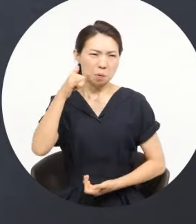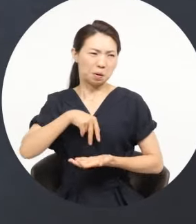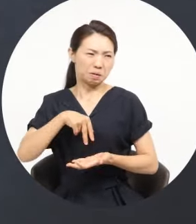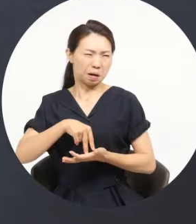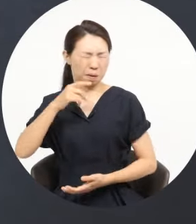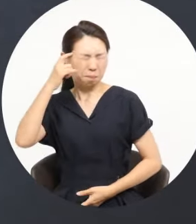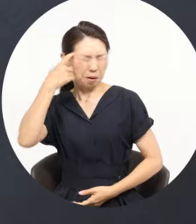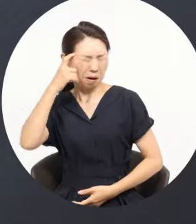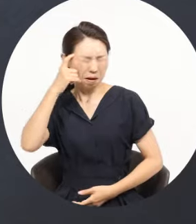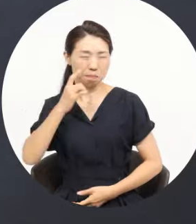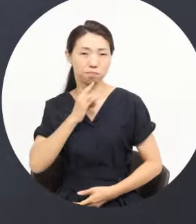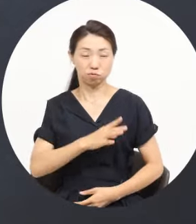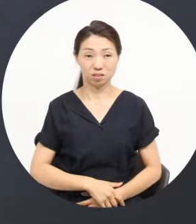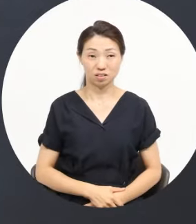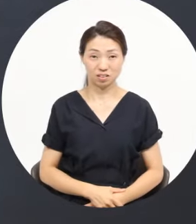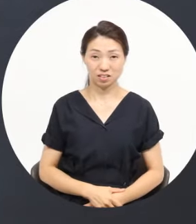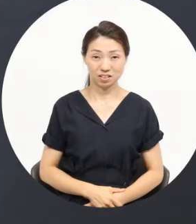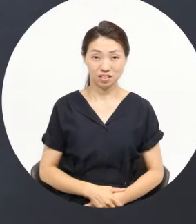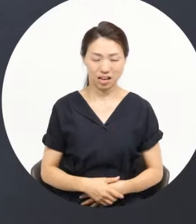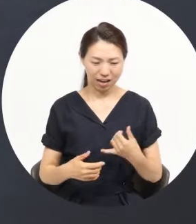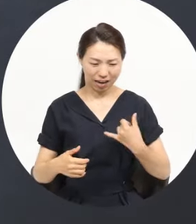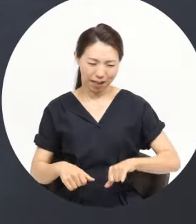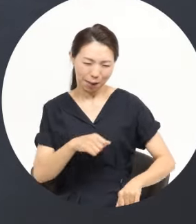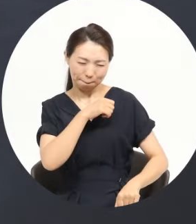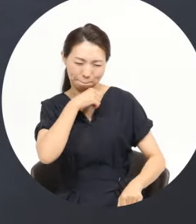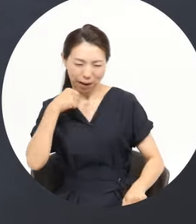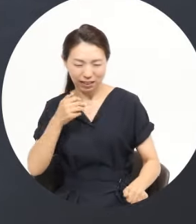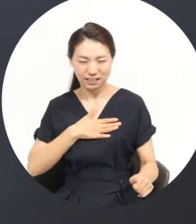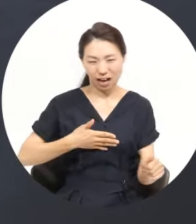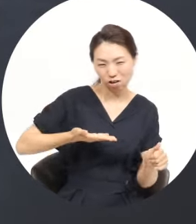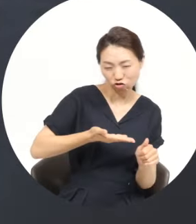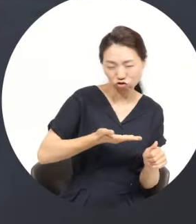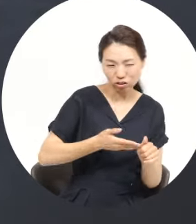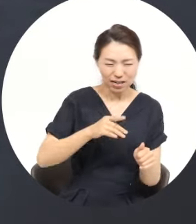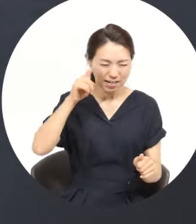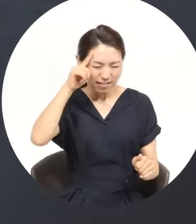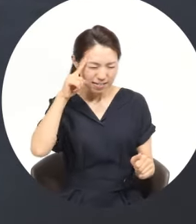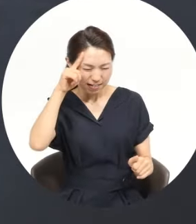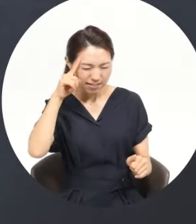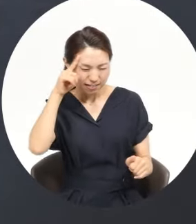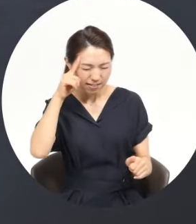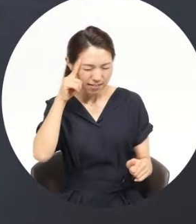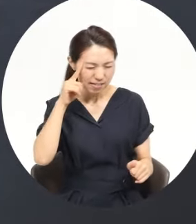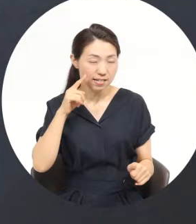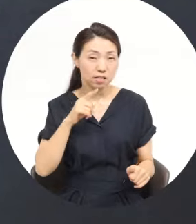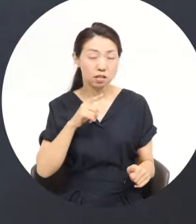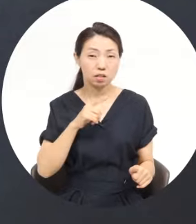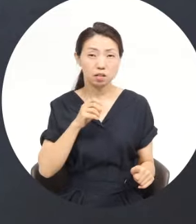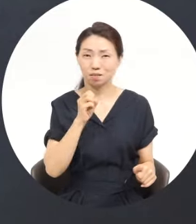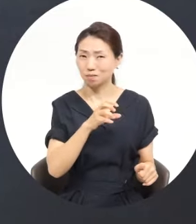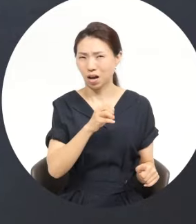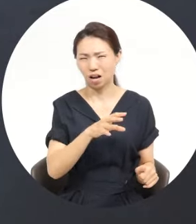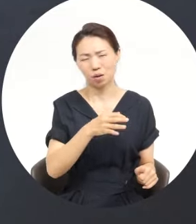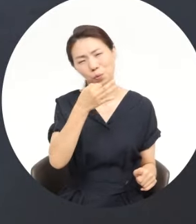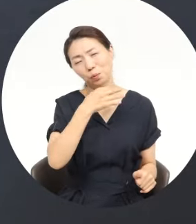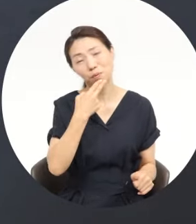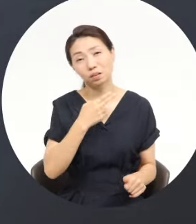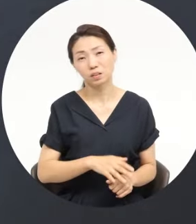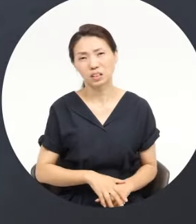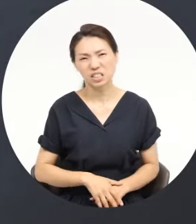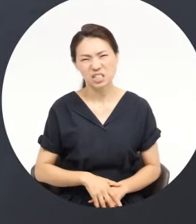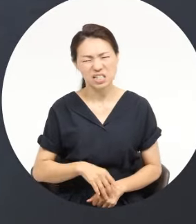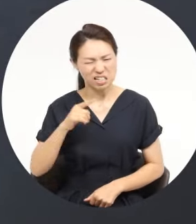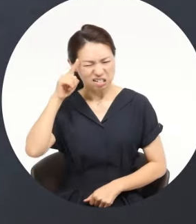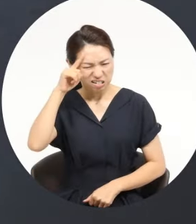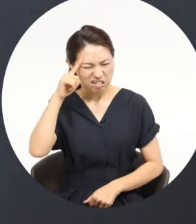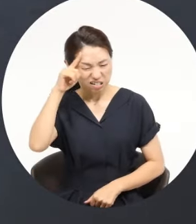생각으로만 한다는 거예요. 어릴 때 애들에게 막 맛있는 거 사주고 막 신경질 내고 짜증 내고 이러잖아요. 그 신경질 내고